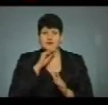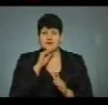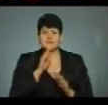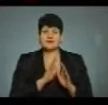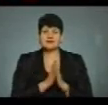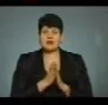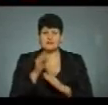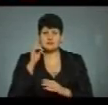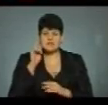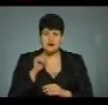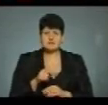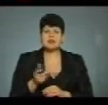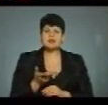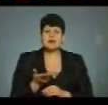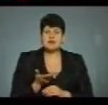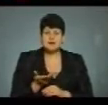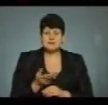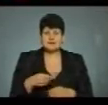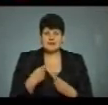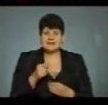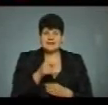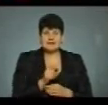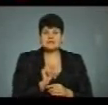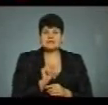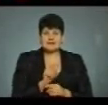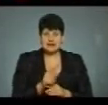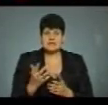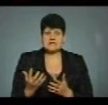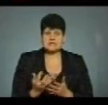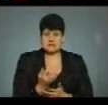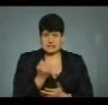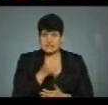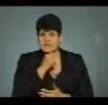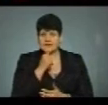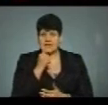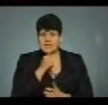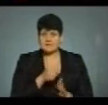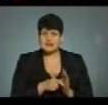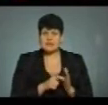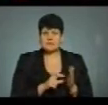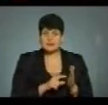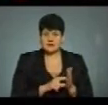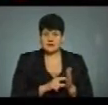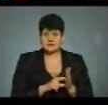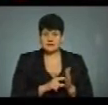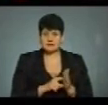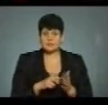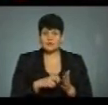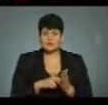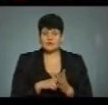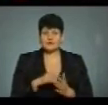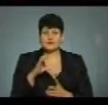травознавства, яка дасть їм завдання знайти в таємних кімнатах поштових сов,